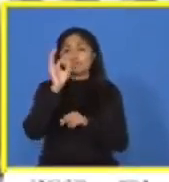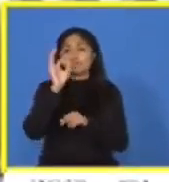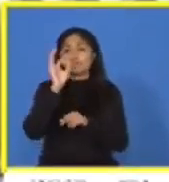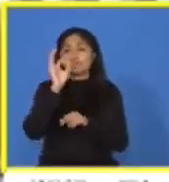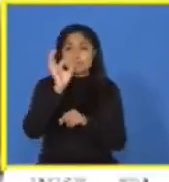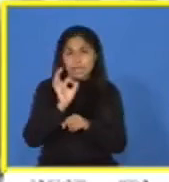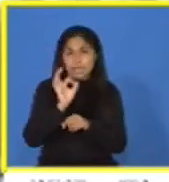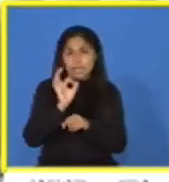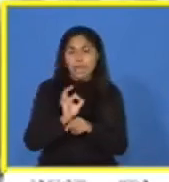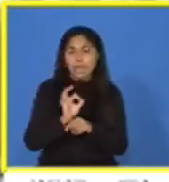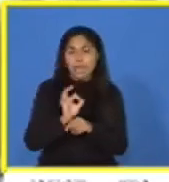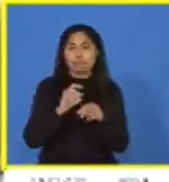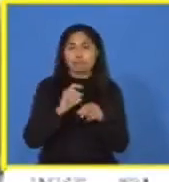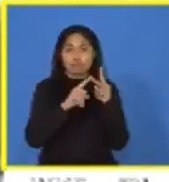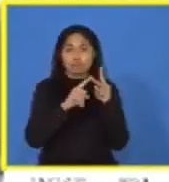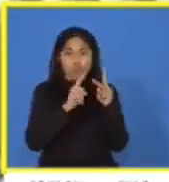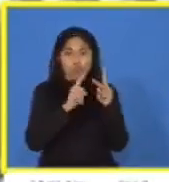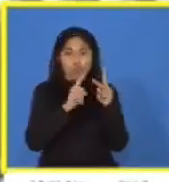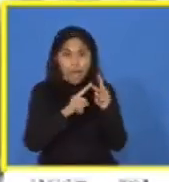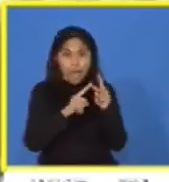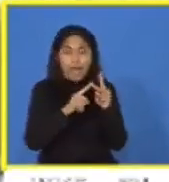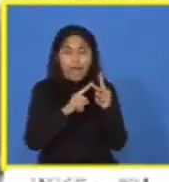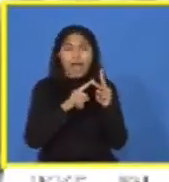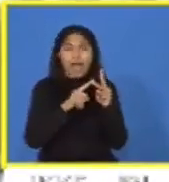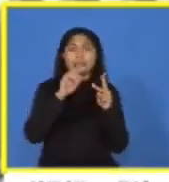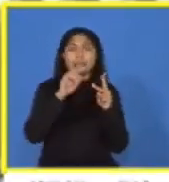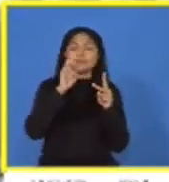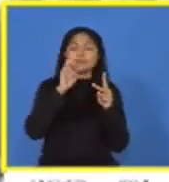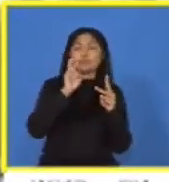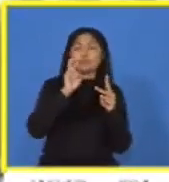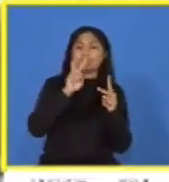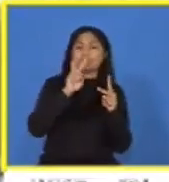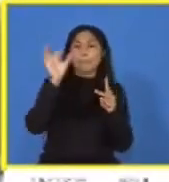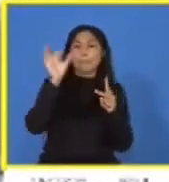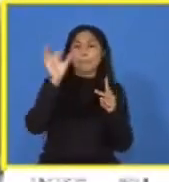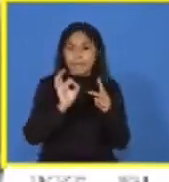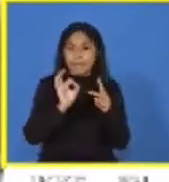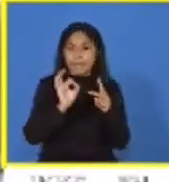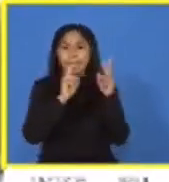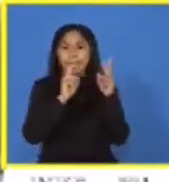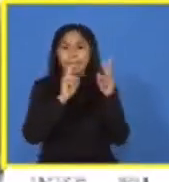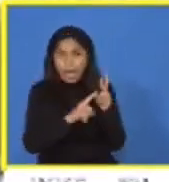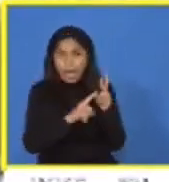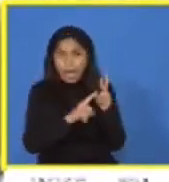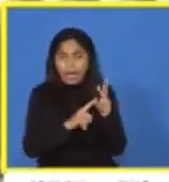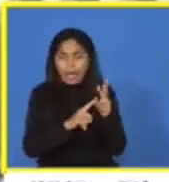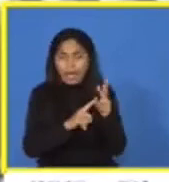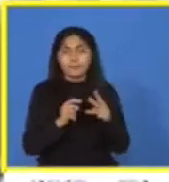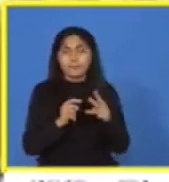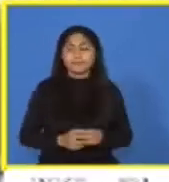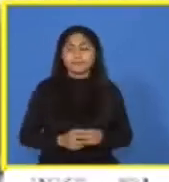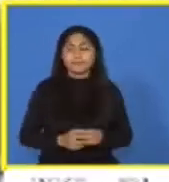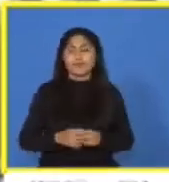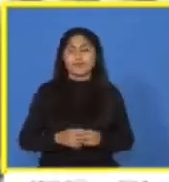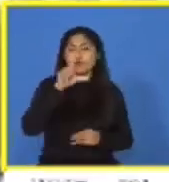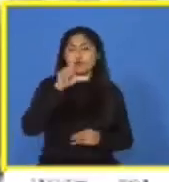53,89%, kemudian dosis kedua 27,5%, dan dosis ketiga itu